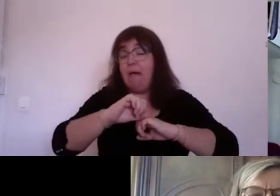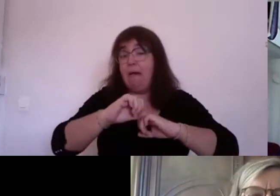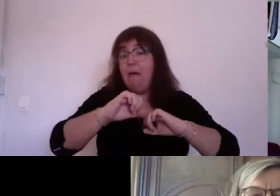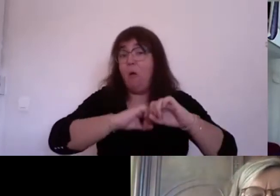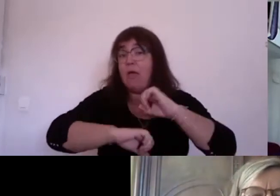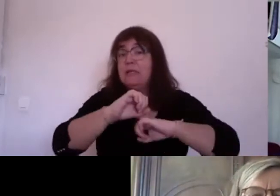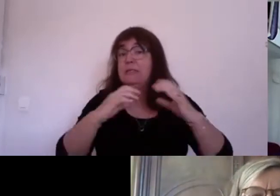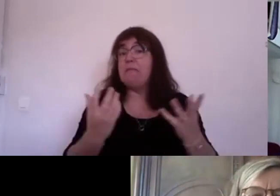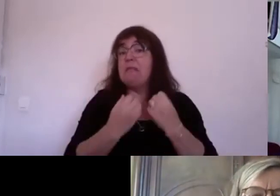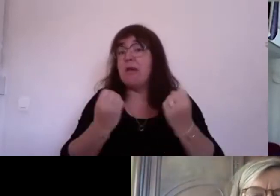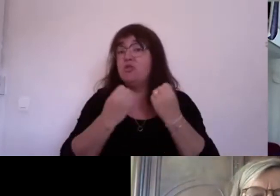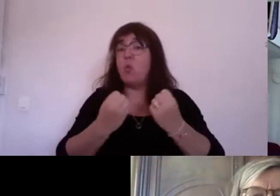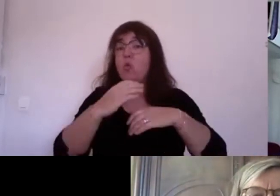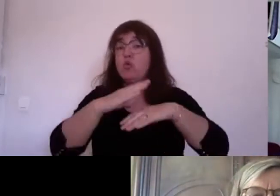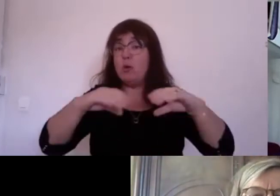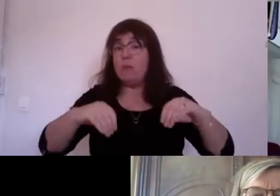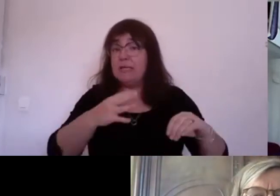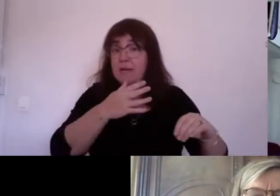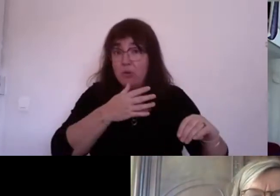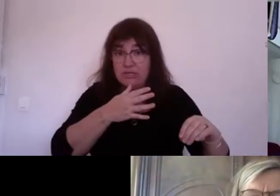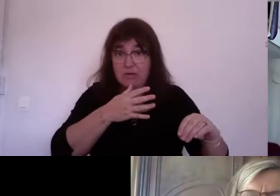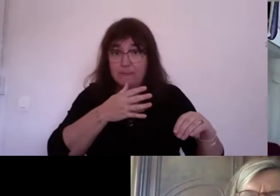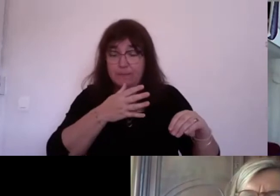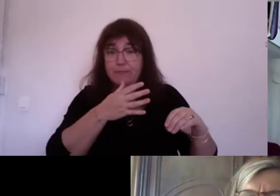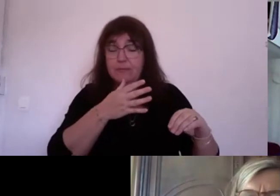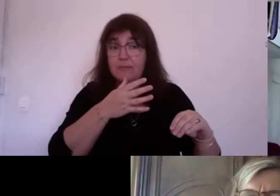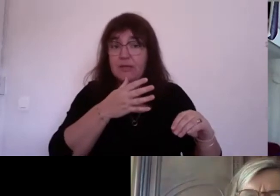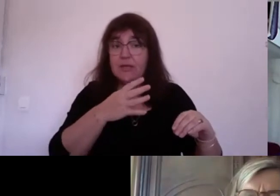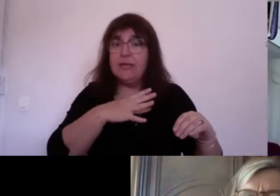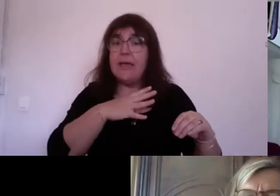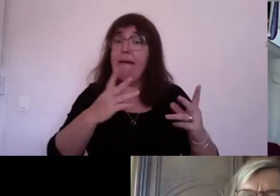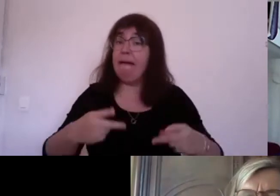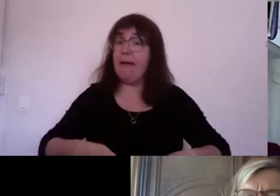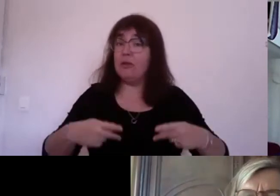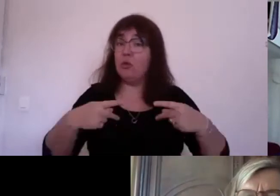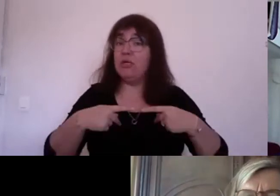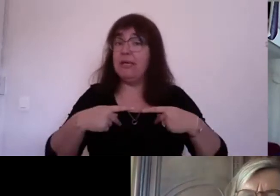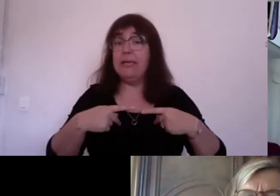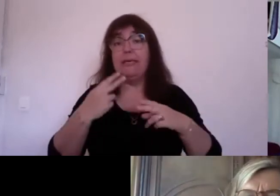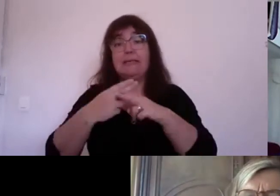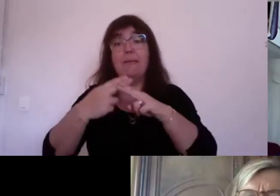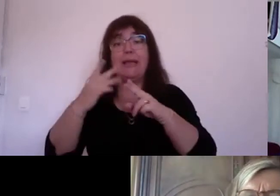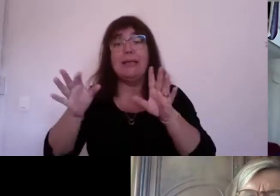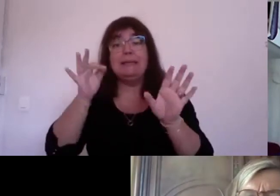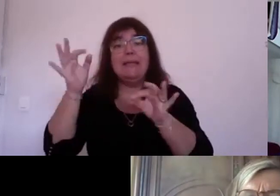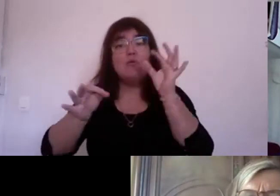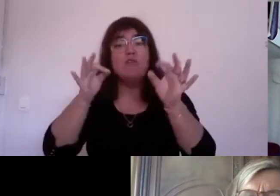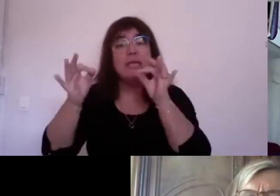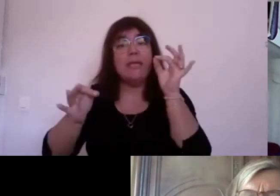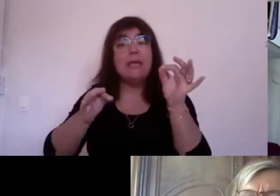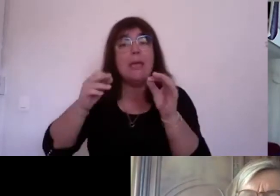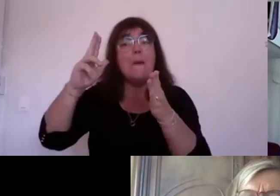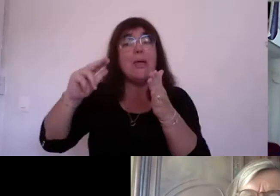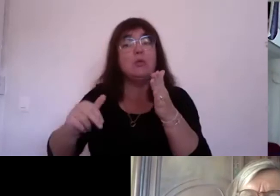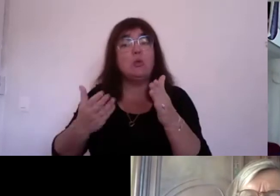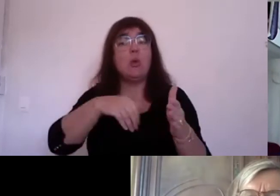réfléchi parmi les actions que nous menons, eh bien, il y a un atelier qui s'appelle « Découvrir la peinture par l'écoute »